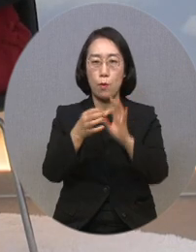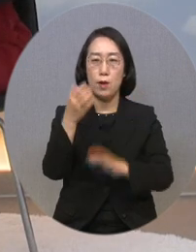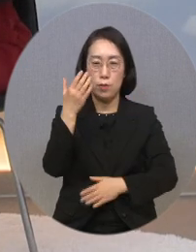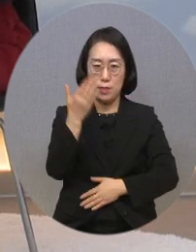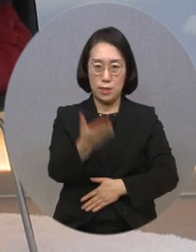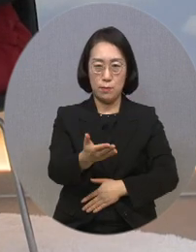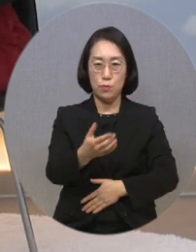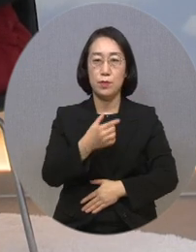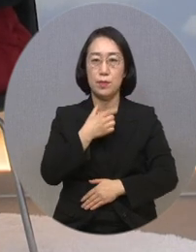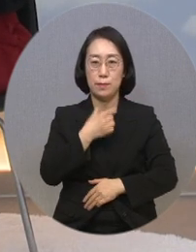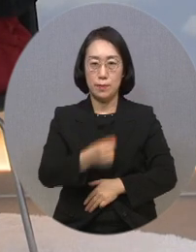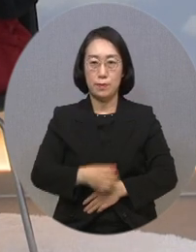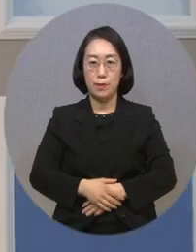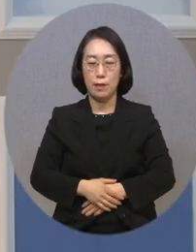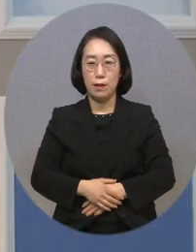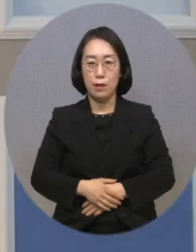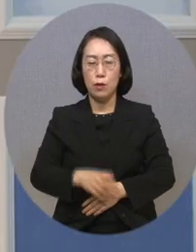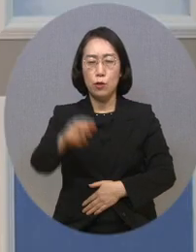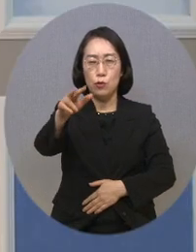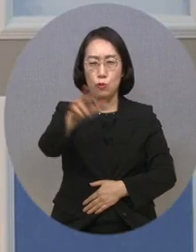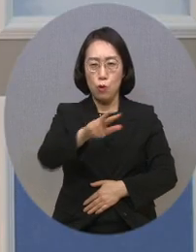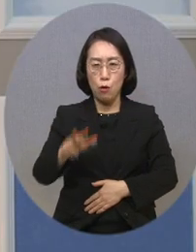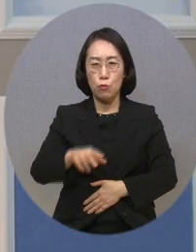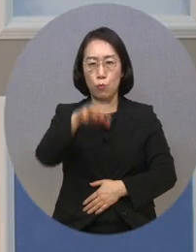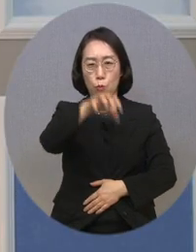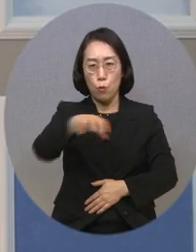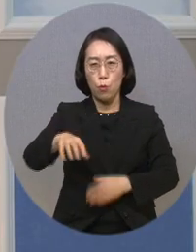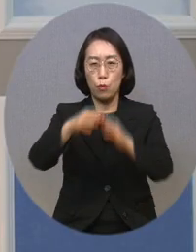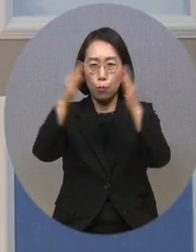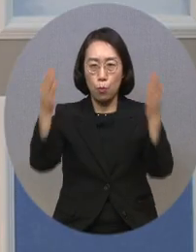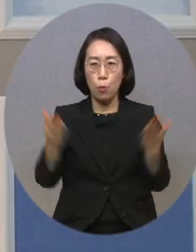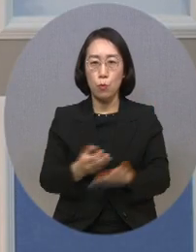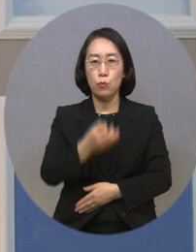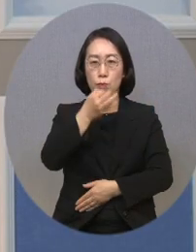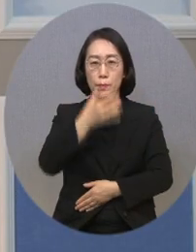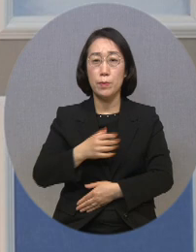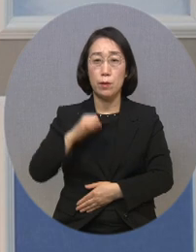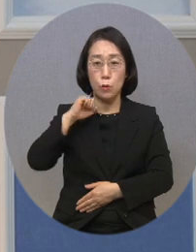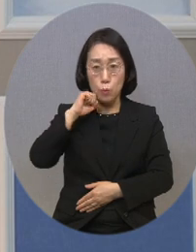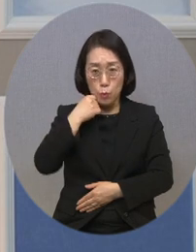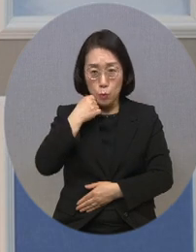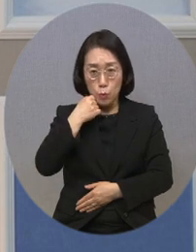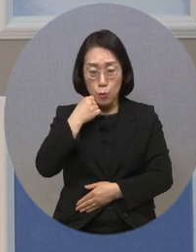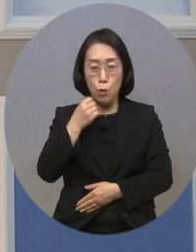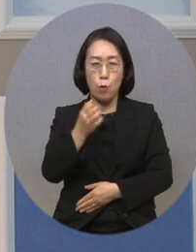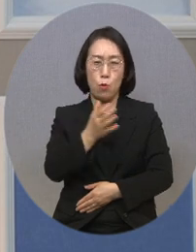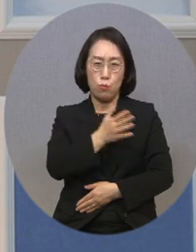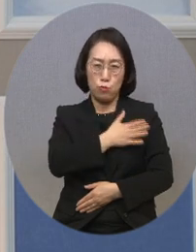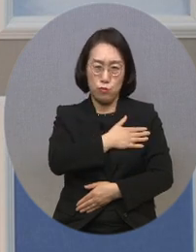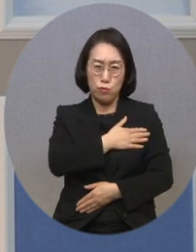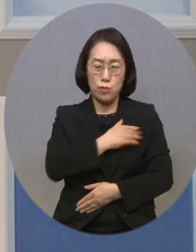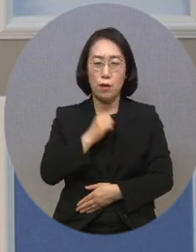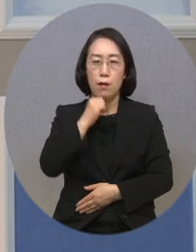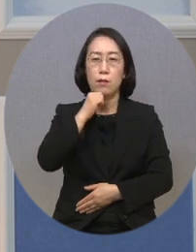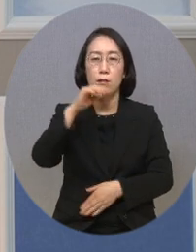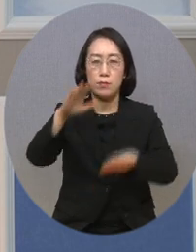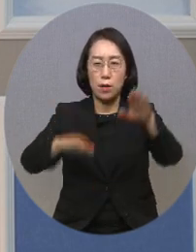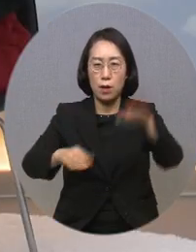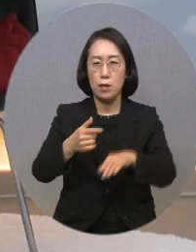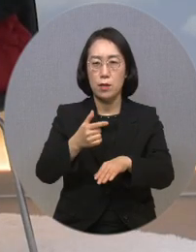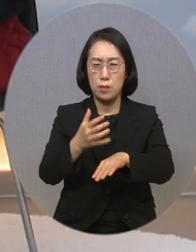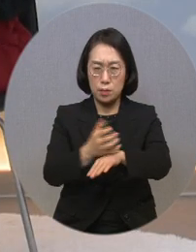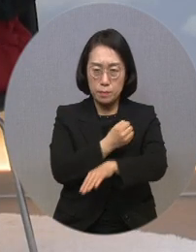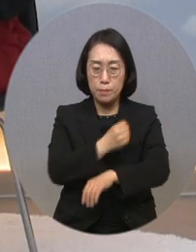아닐까 싶은데요. 전국적으로 다들 힘들 뿐만 아니라 코로나19로 빈부격차가 심화되고 있는데요. 여수의 상황은 어떤가요?